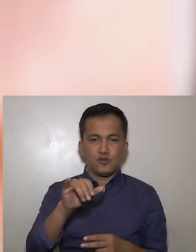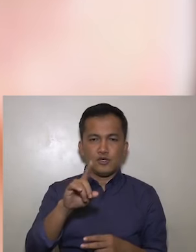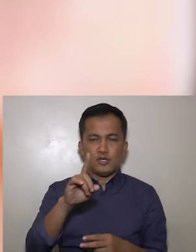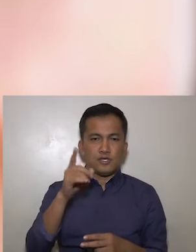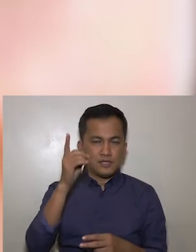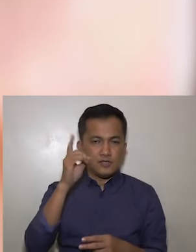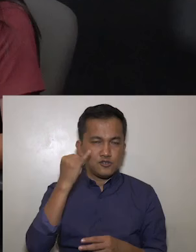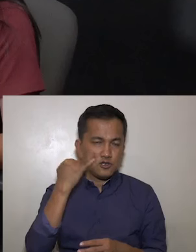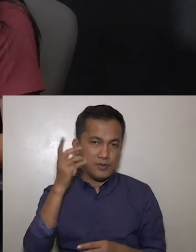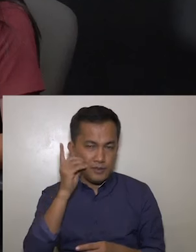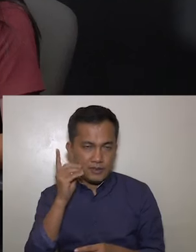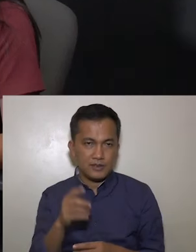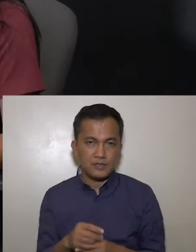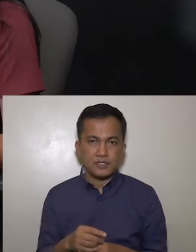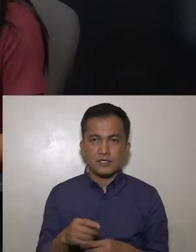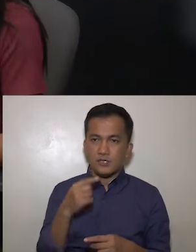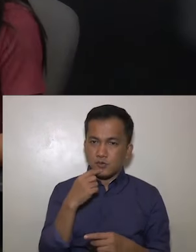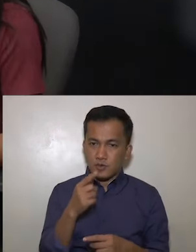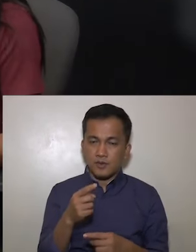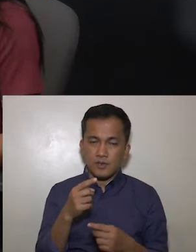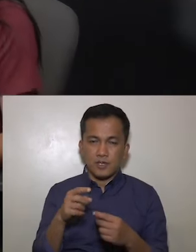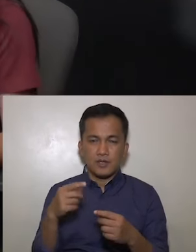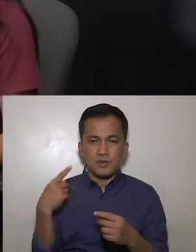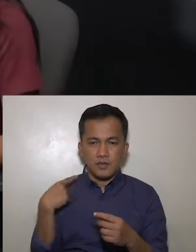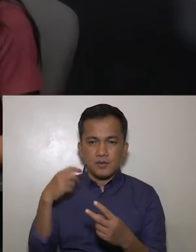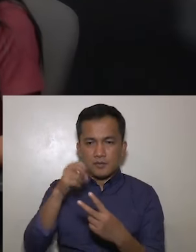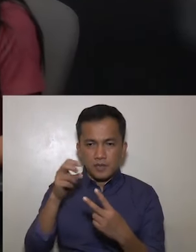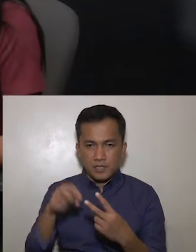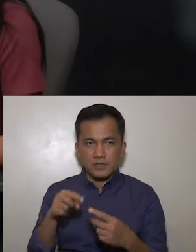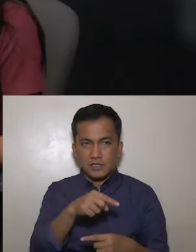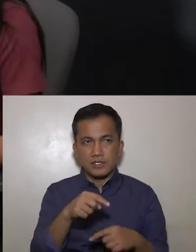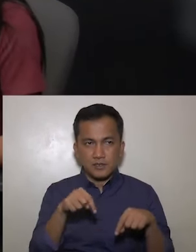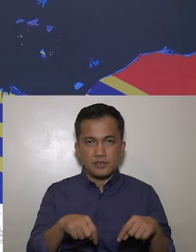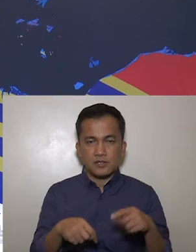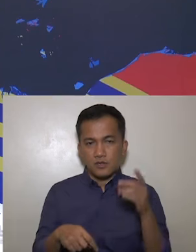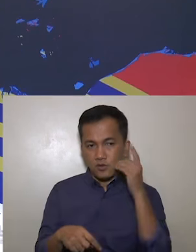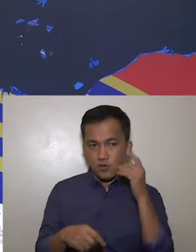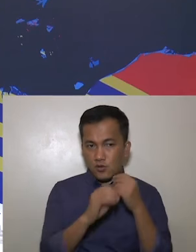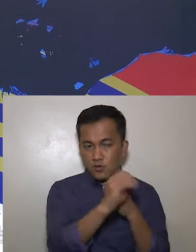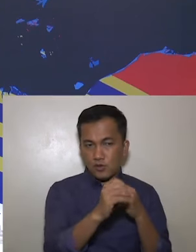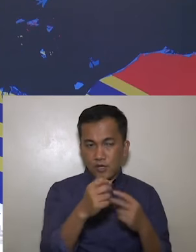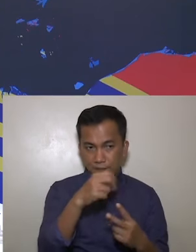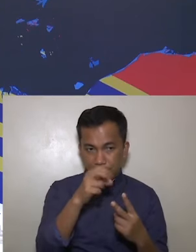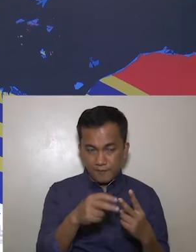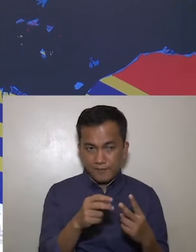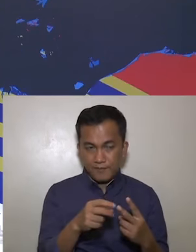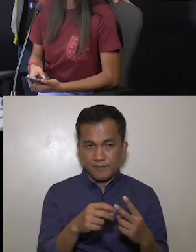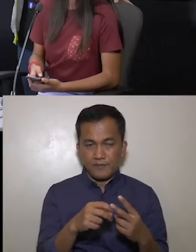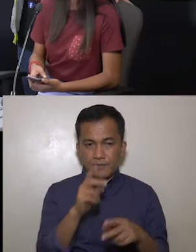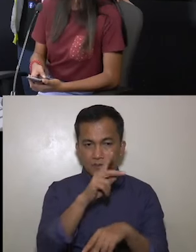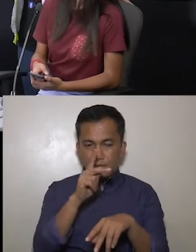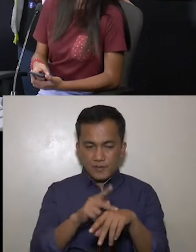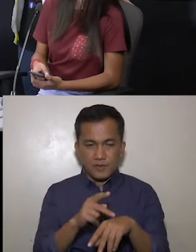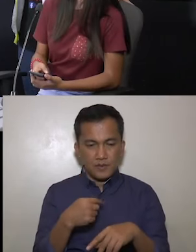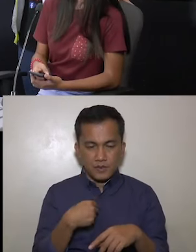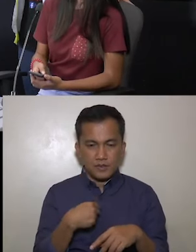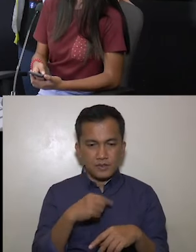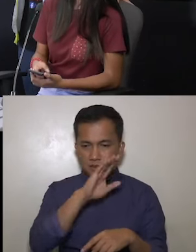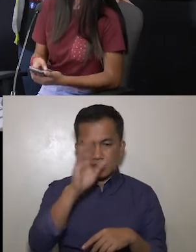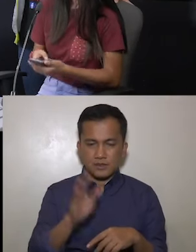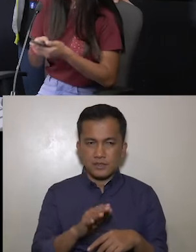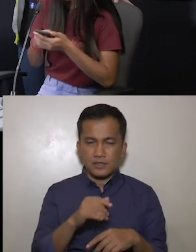Divina po, Ditera. Ngayon kasi, sir, nung pinapapunta rito, may lalaki, sir, ito. Mrs. Dulay, meron ka rin lalaki dyan. Nasa Pilipinas pa